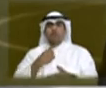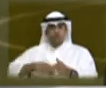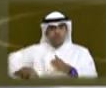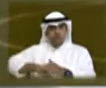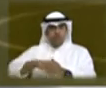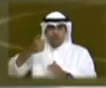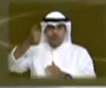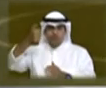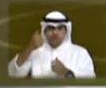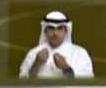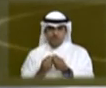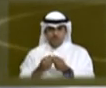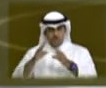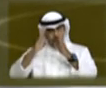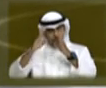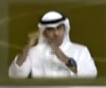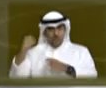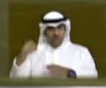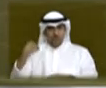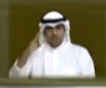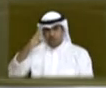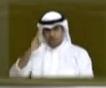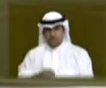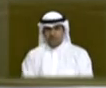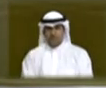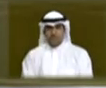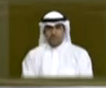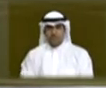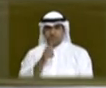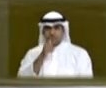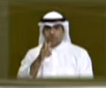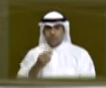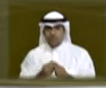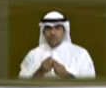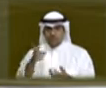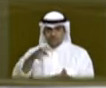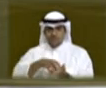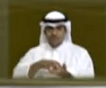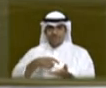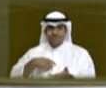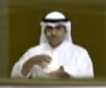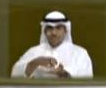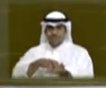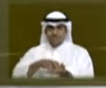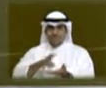لاعب. فصراحه يعطيهم العافيه وهم وايد اشكرهم. ابي اصير لاعب هجوم النصر.